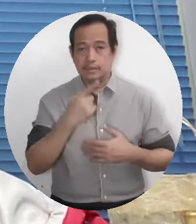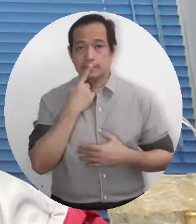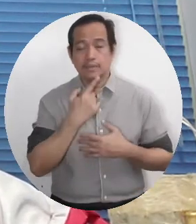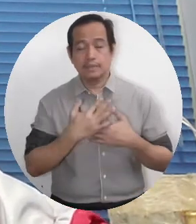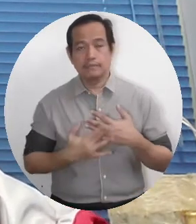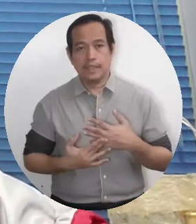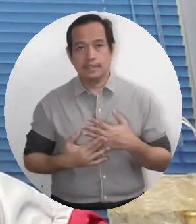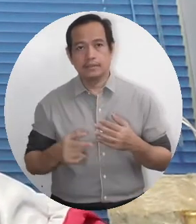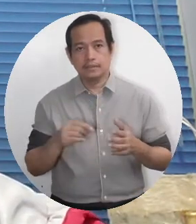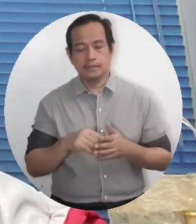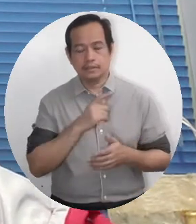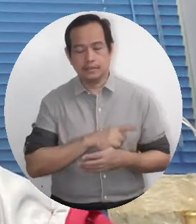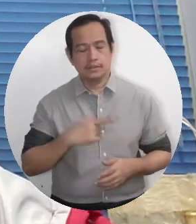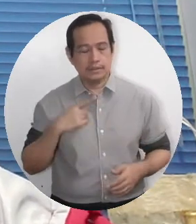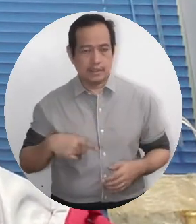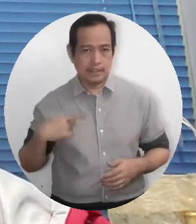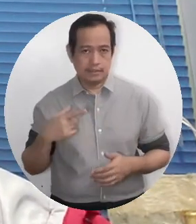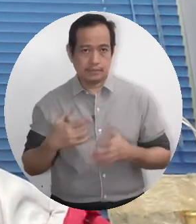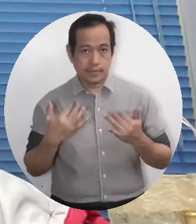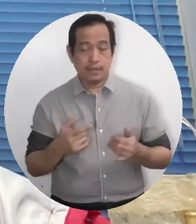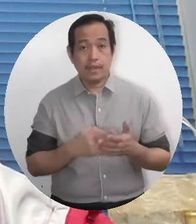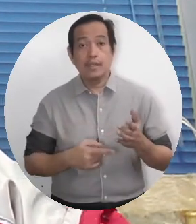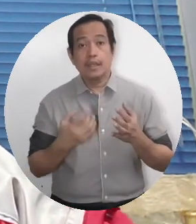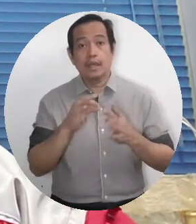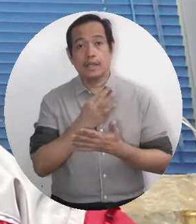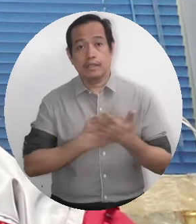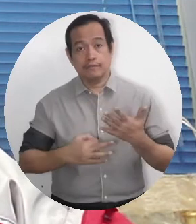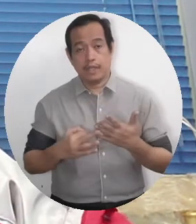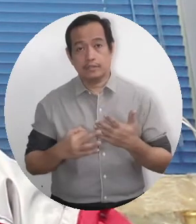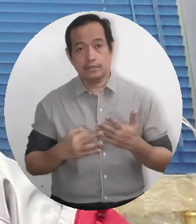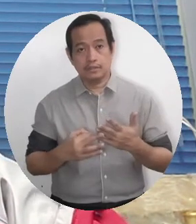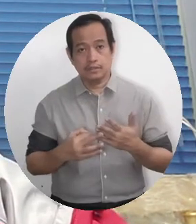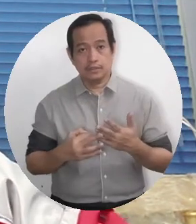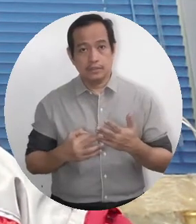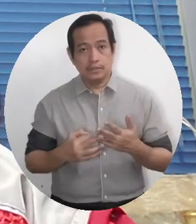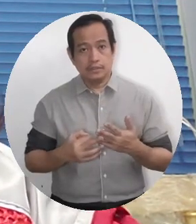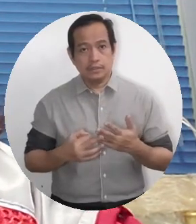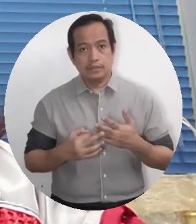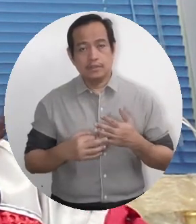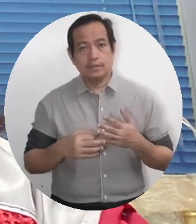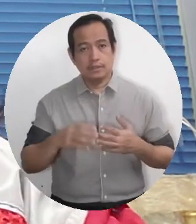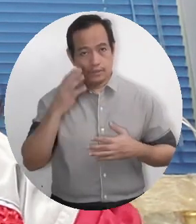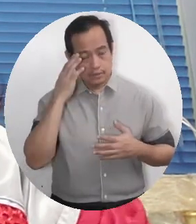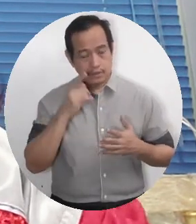magkaroon ng daloy ng dugo sa kanyang lungs. Ngayon, what are the factors